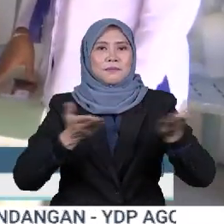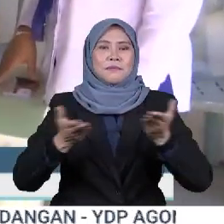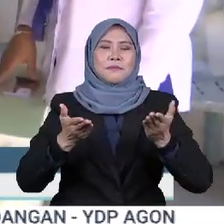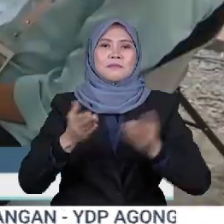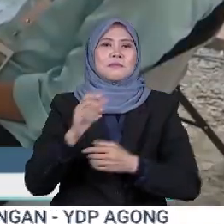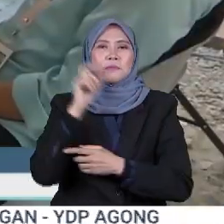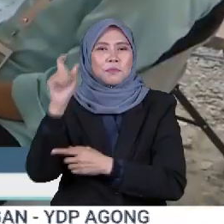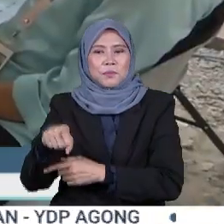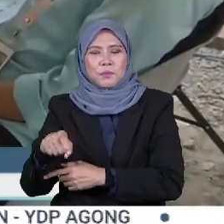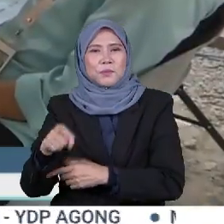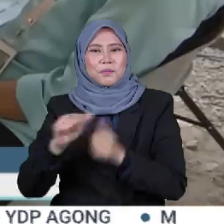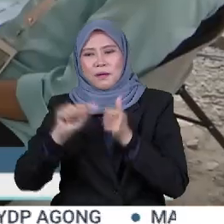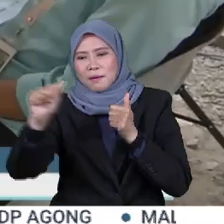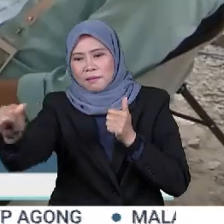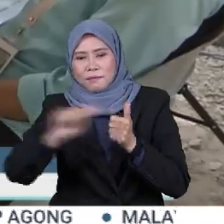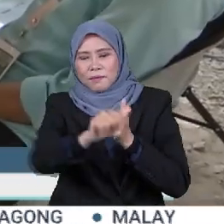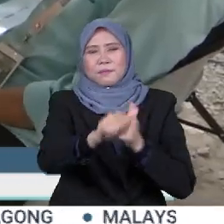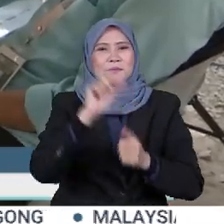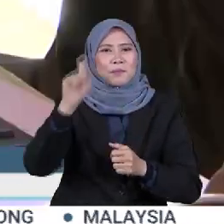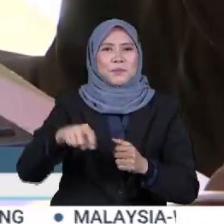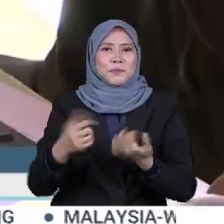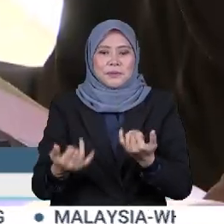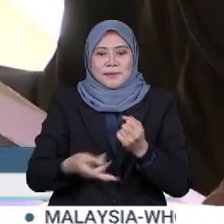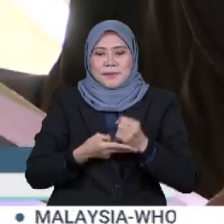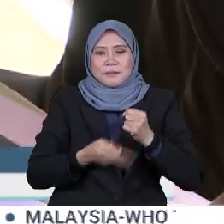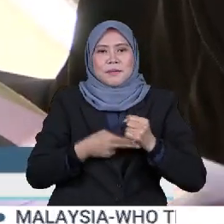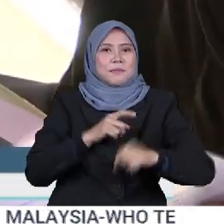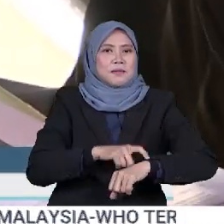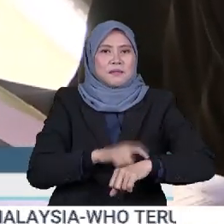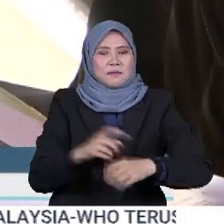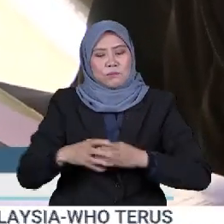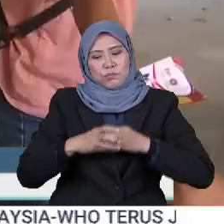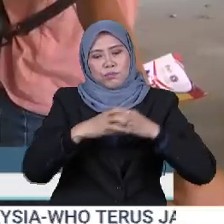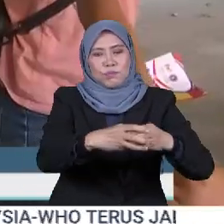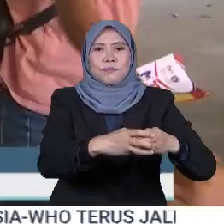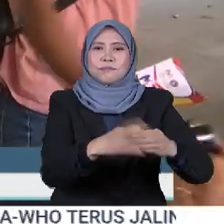tanpa perlu melakukan perjalanan jauh sekaligus menjimatkan masa.